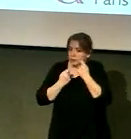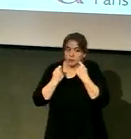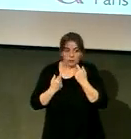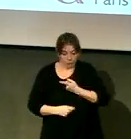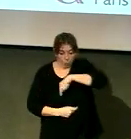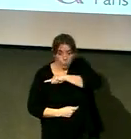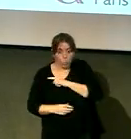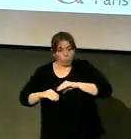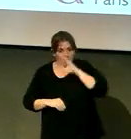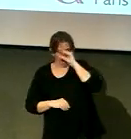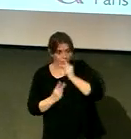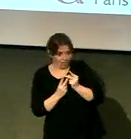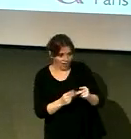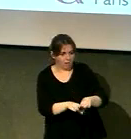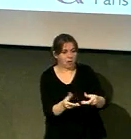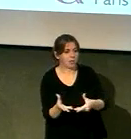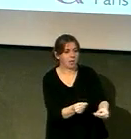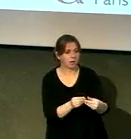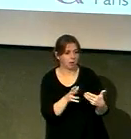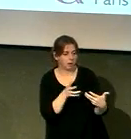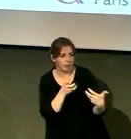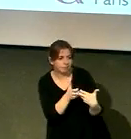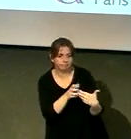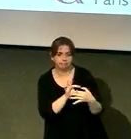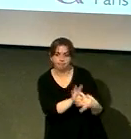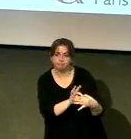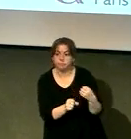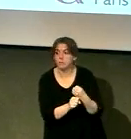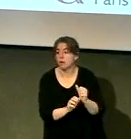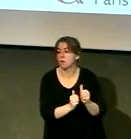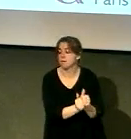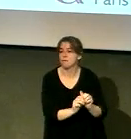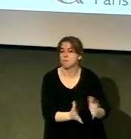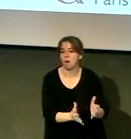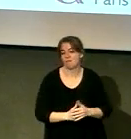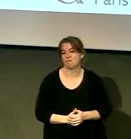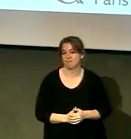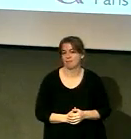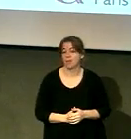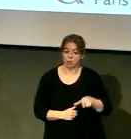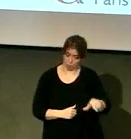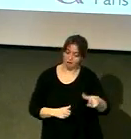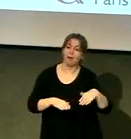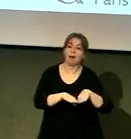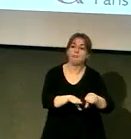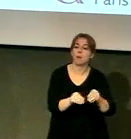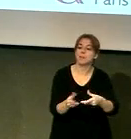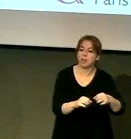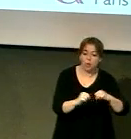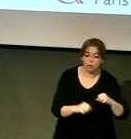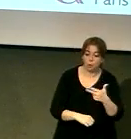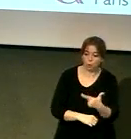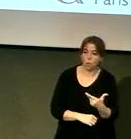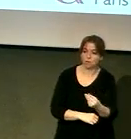familles. Et là, la fratrie, donc une fratrie de 3 enfants qui